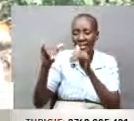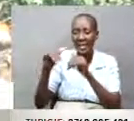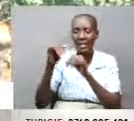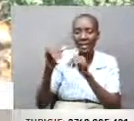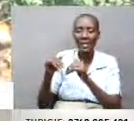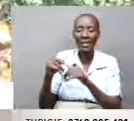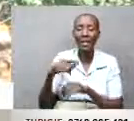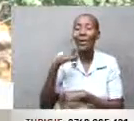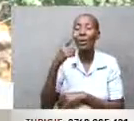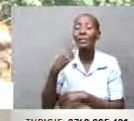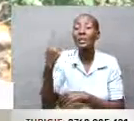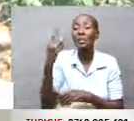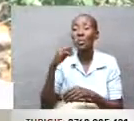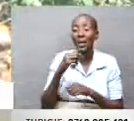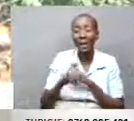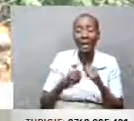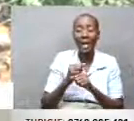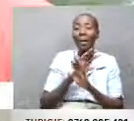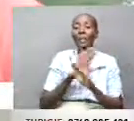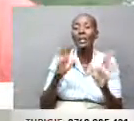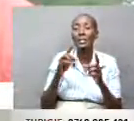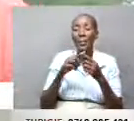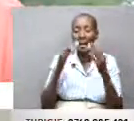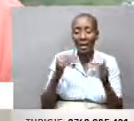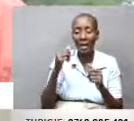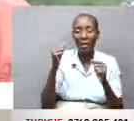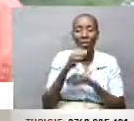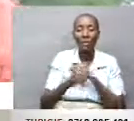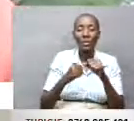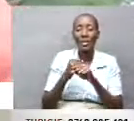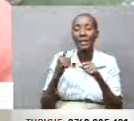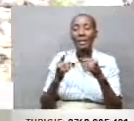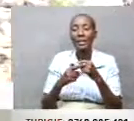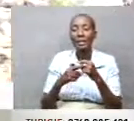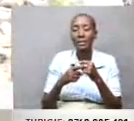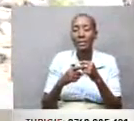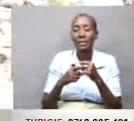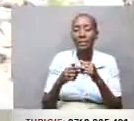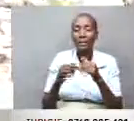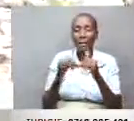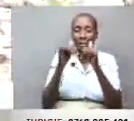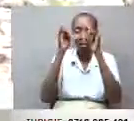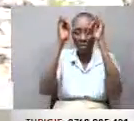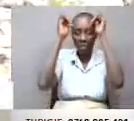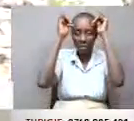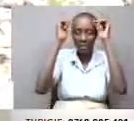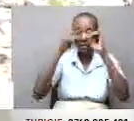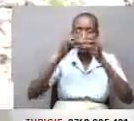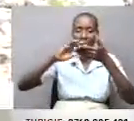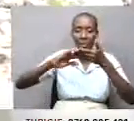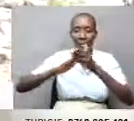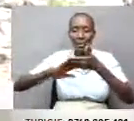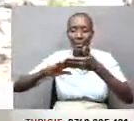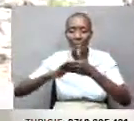kazi kwa mwaka moja, sasa hii inaenda miaka sita. Matrela na magalori kubwa kubwa za kubeba hii taka pia inapita katika barabara